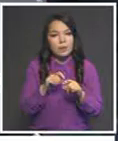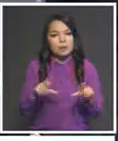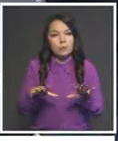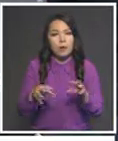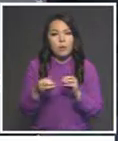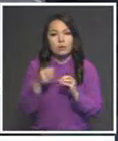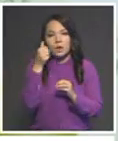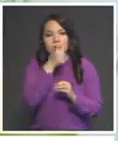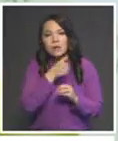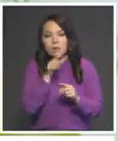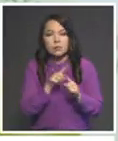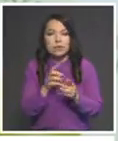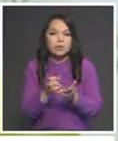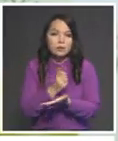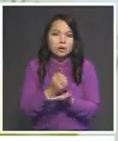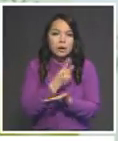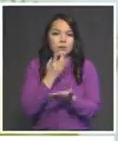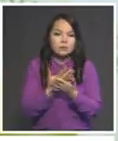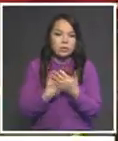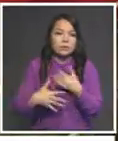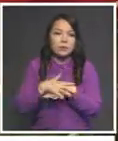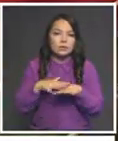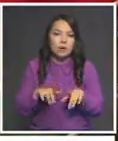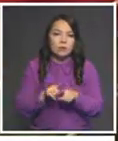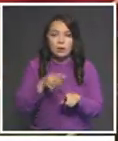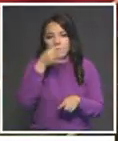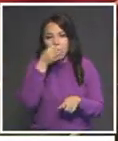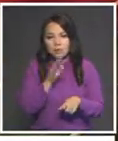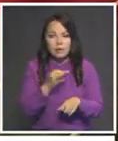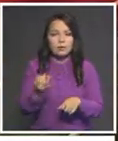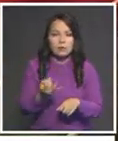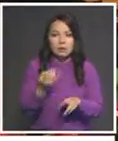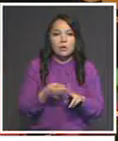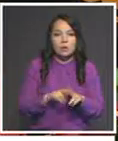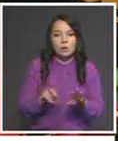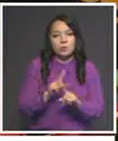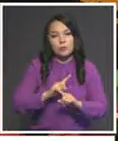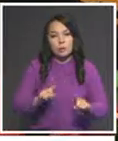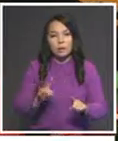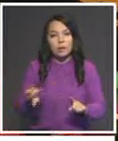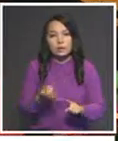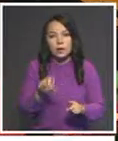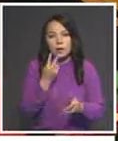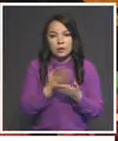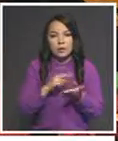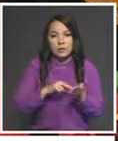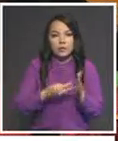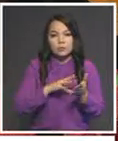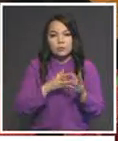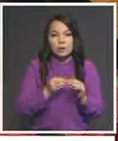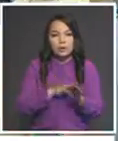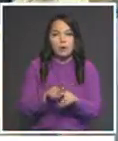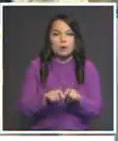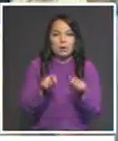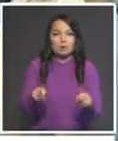жылда қол жеткізген жетістіктері, әлеуметтік жобалары мен тәжірибелері, сондай-ақ үздік жобалары көрсетілді. Жас қолөнершілер